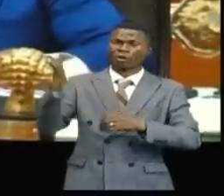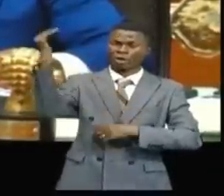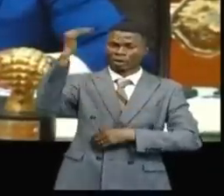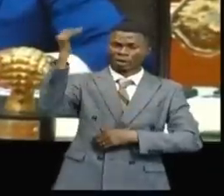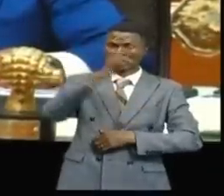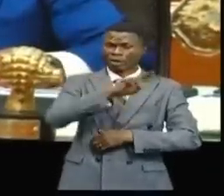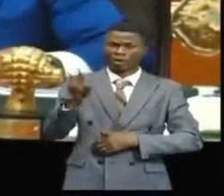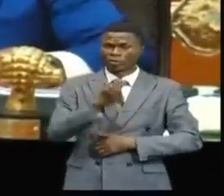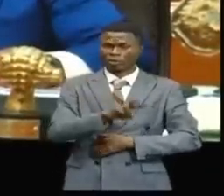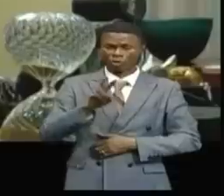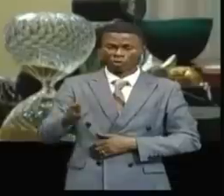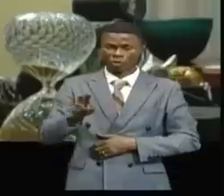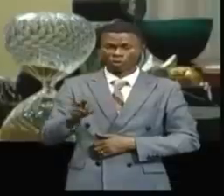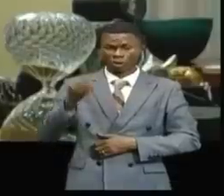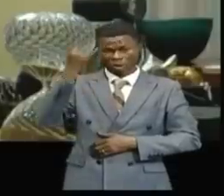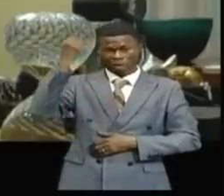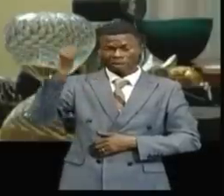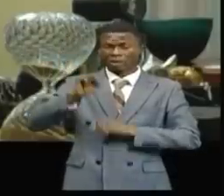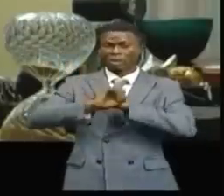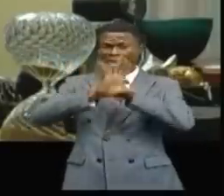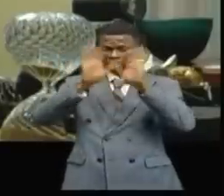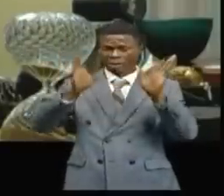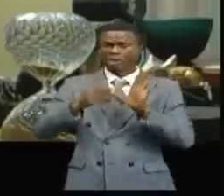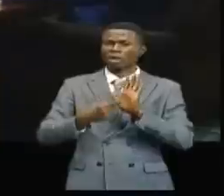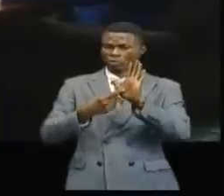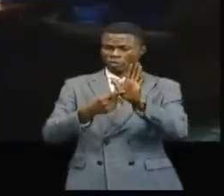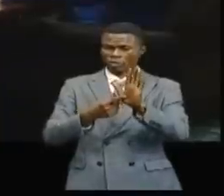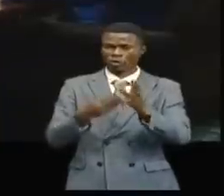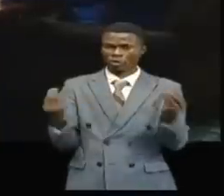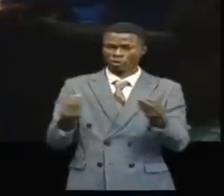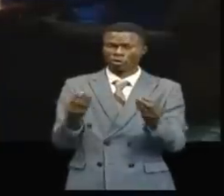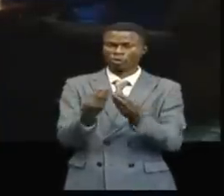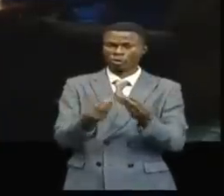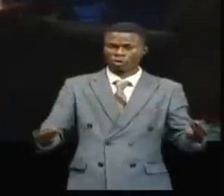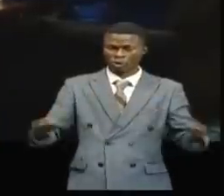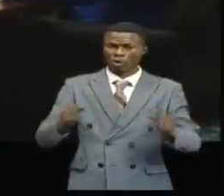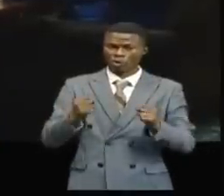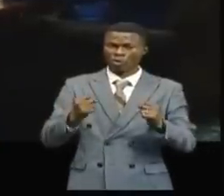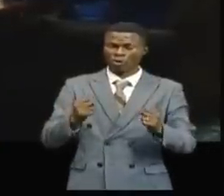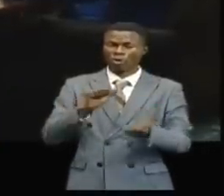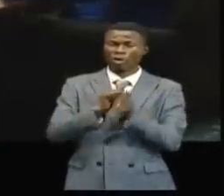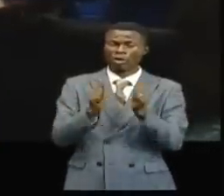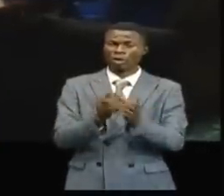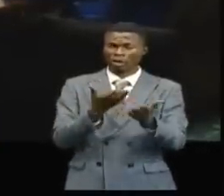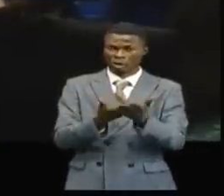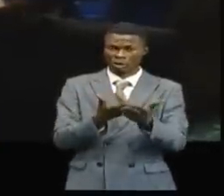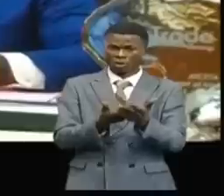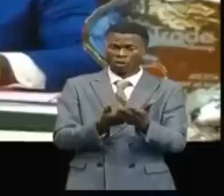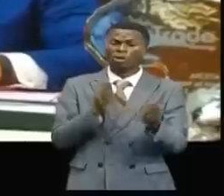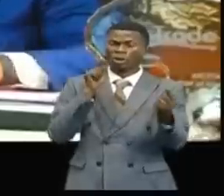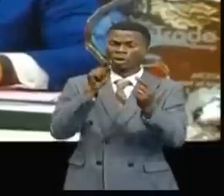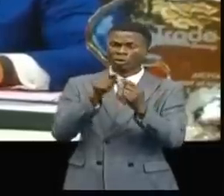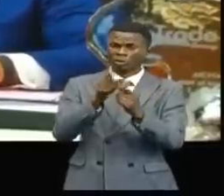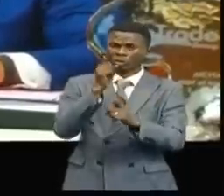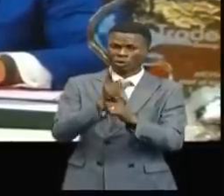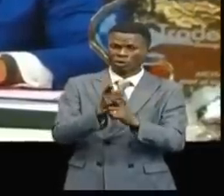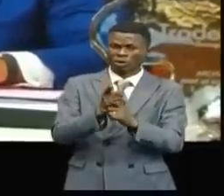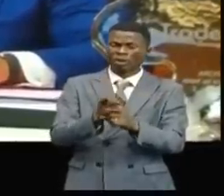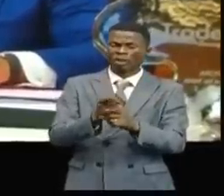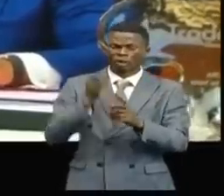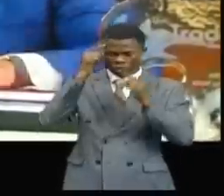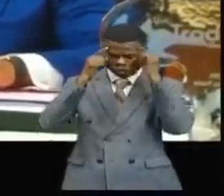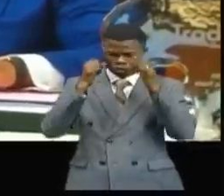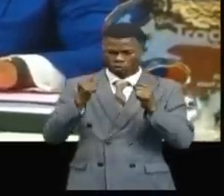2022, des options claires soient levées en vue d'une solution durable à ces problèmes qui est une cause des graves